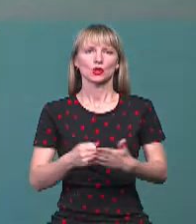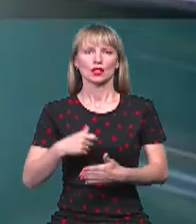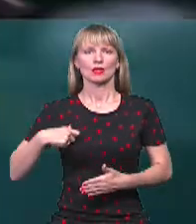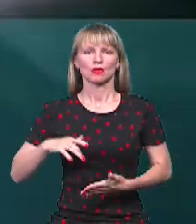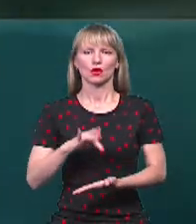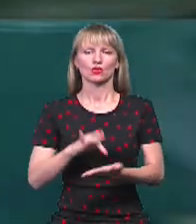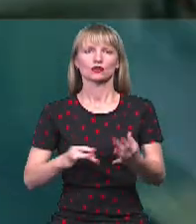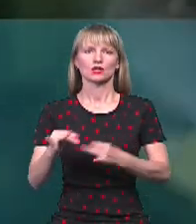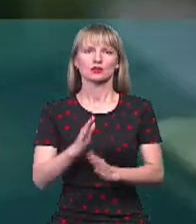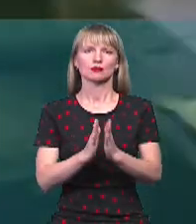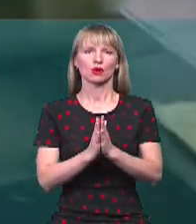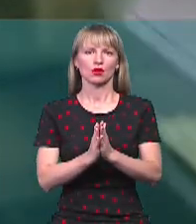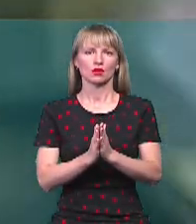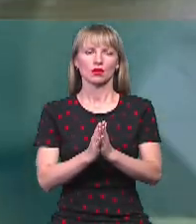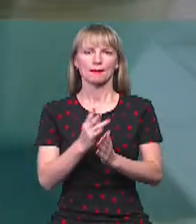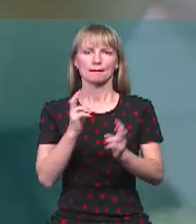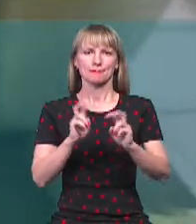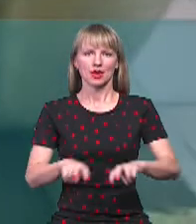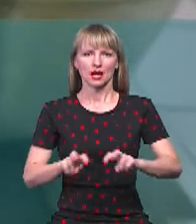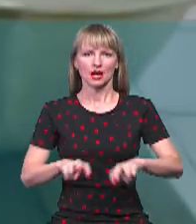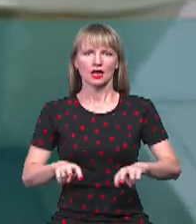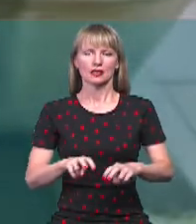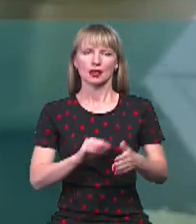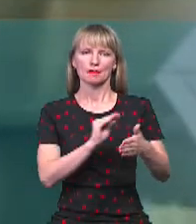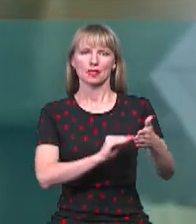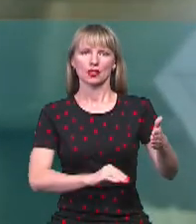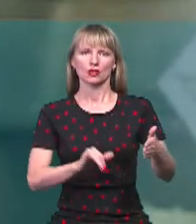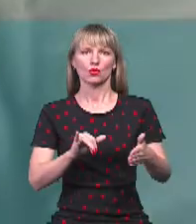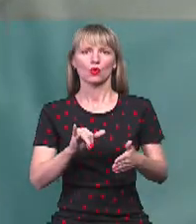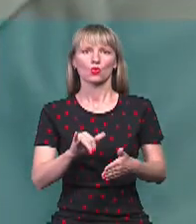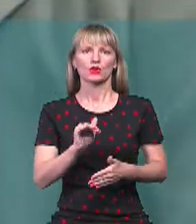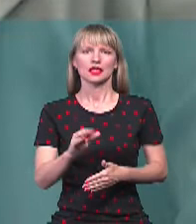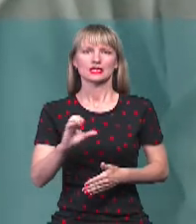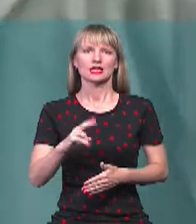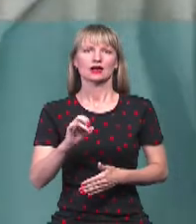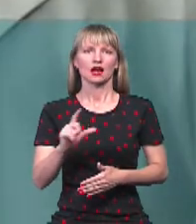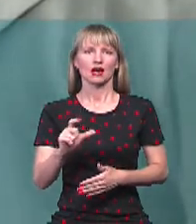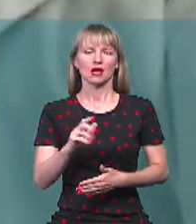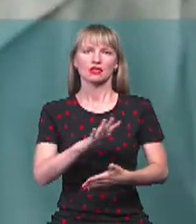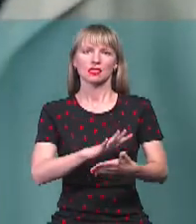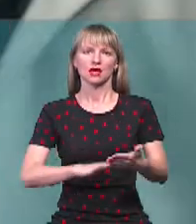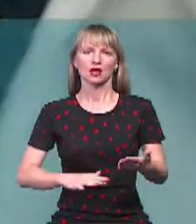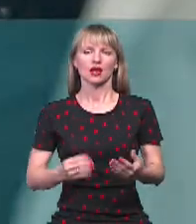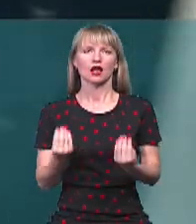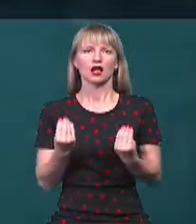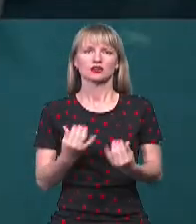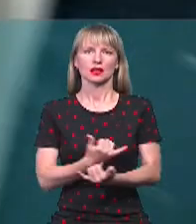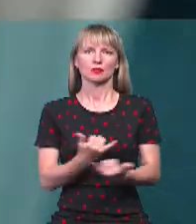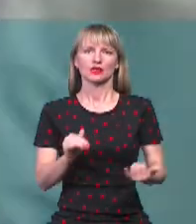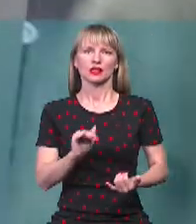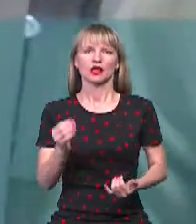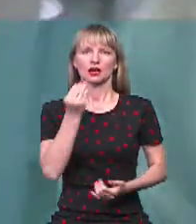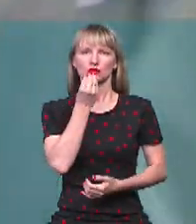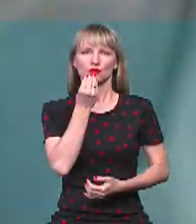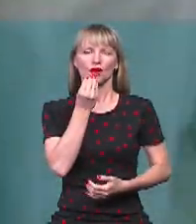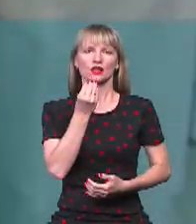міської ради з проханням переглянути меню у дитсадках. Далі, бо питання якості і забезпечення дитячого